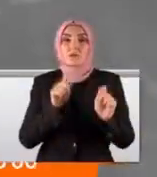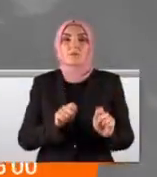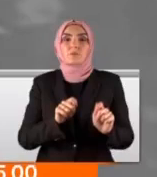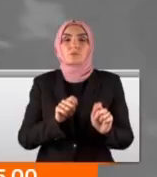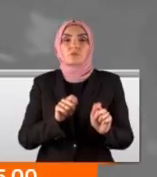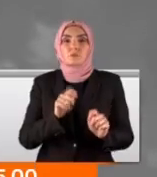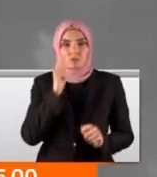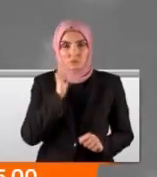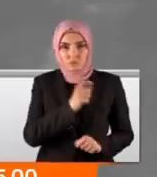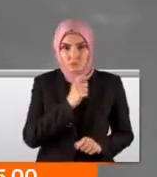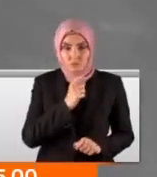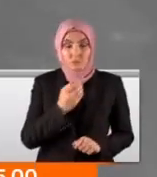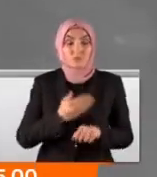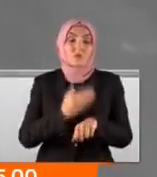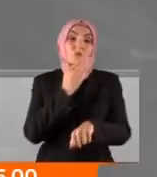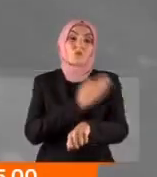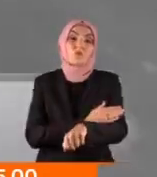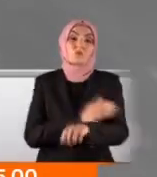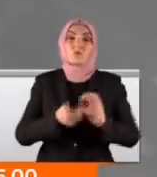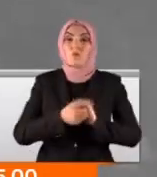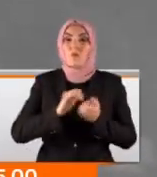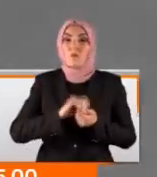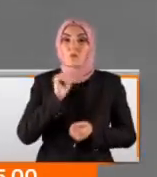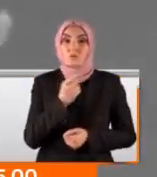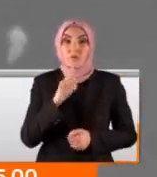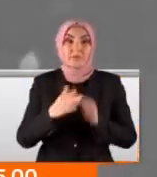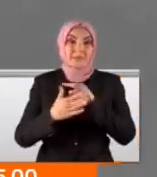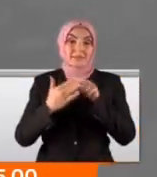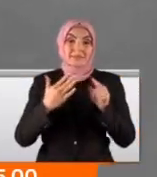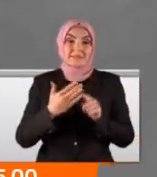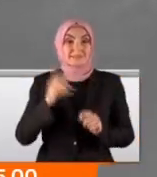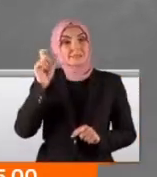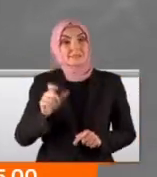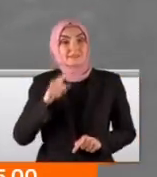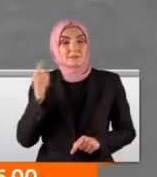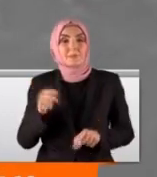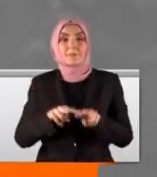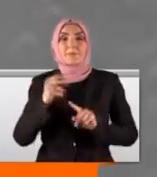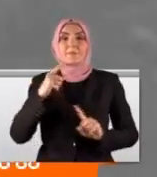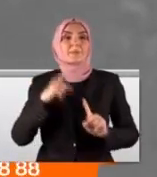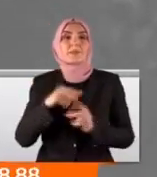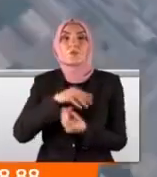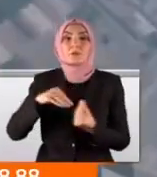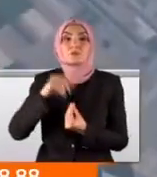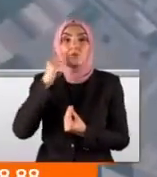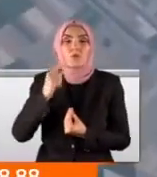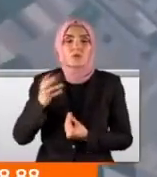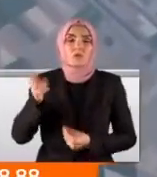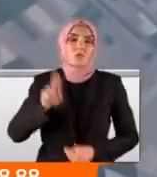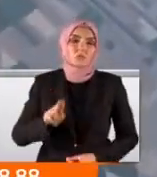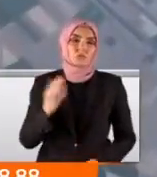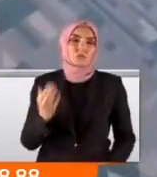üst düzey yöneticisi ve sözde Mahmur Genel Sorumlusu Selman Bozkır MİT operasyonuyla etkisiz hale getirilmişti.